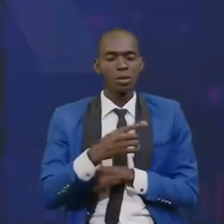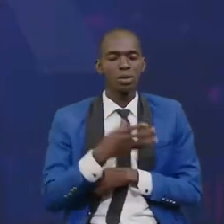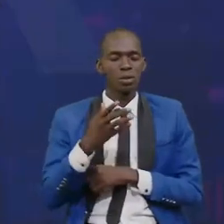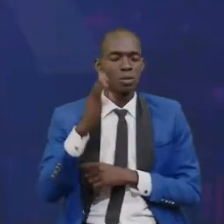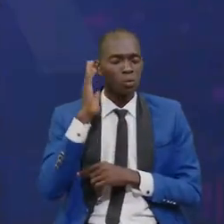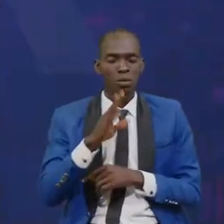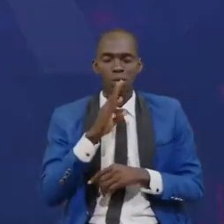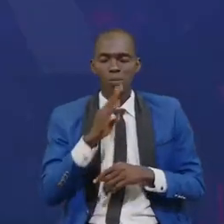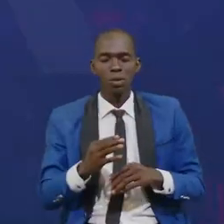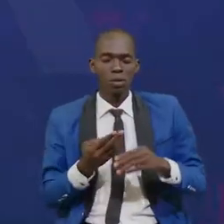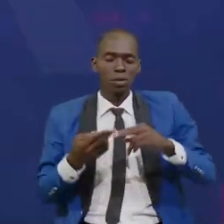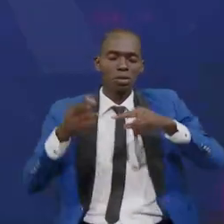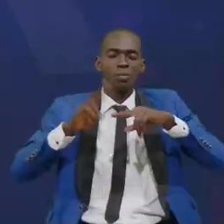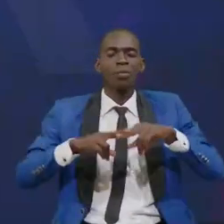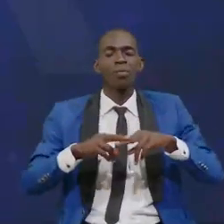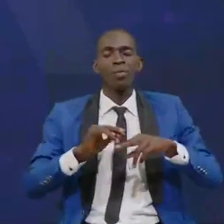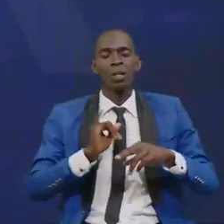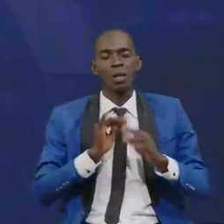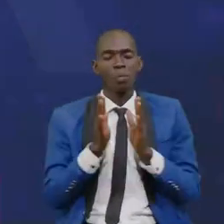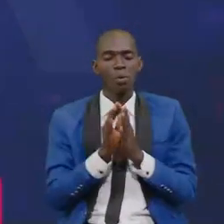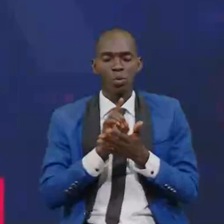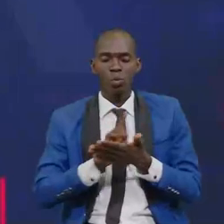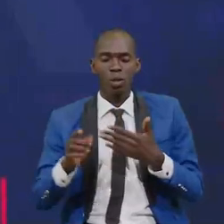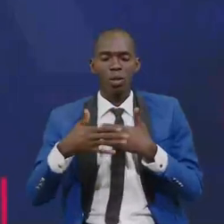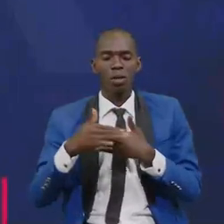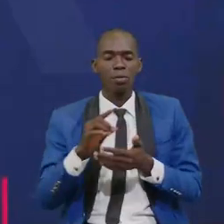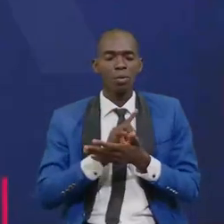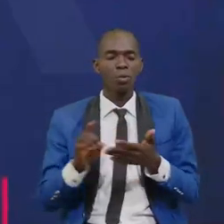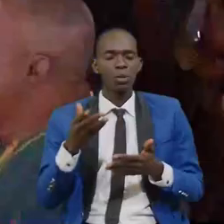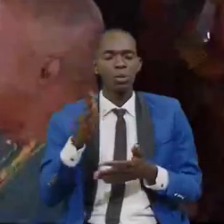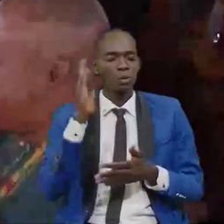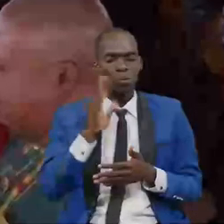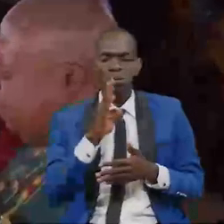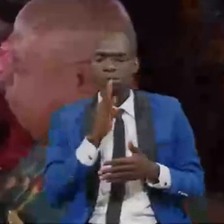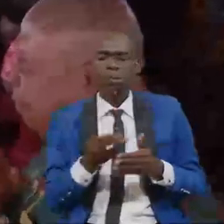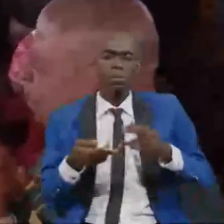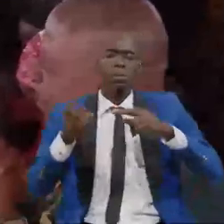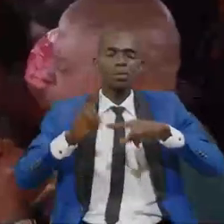ait d'extension. Je prie semaine après semaine qu'il y ait d'expansion.